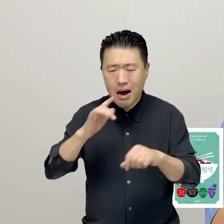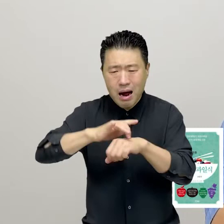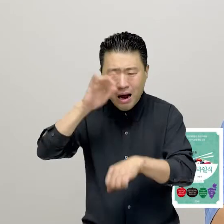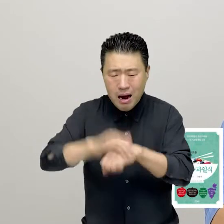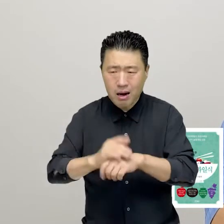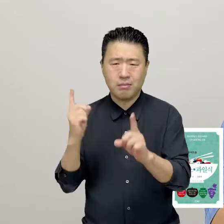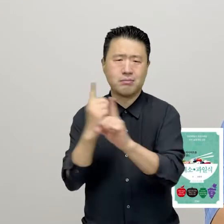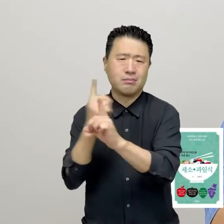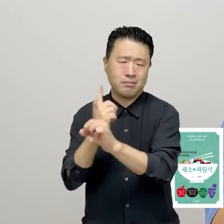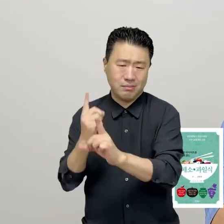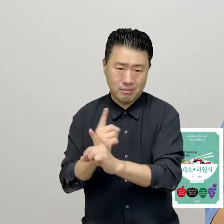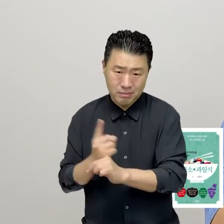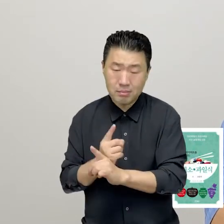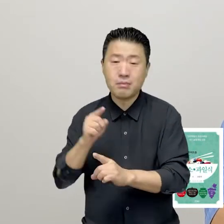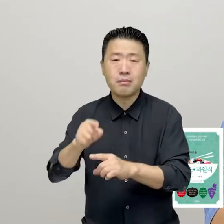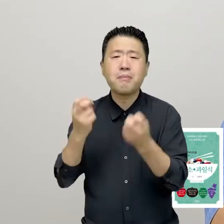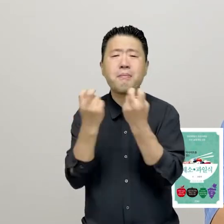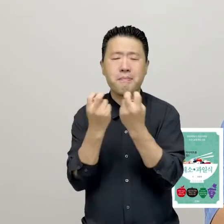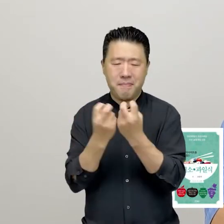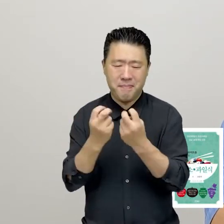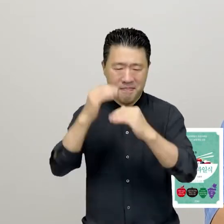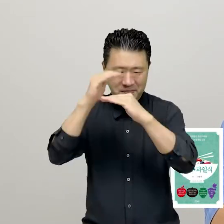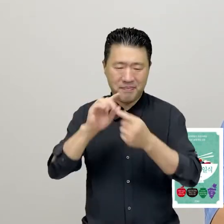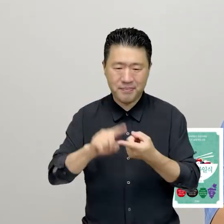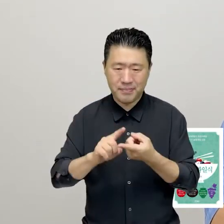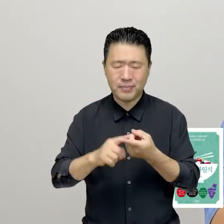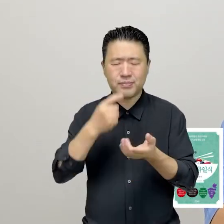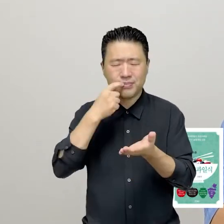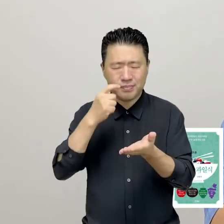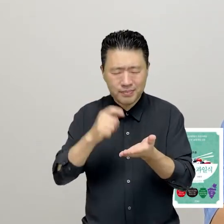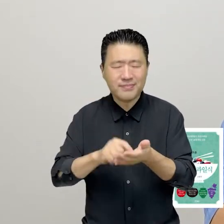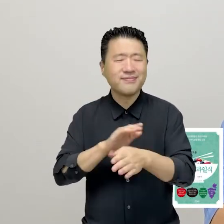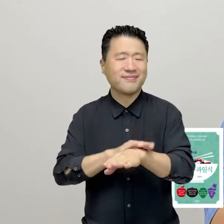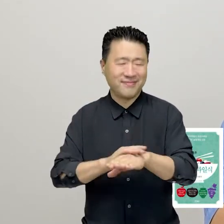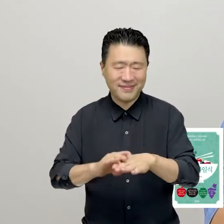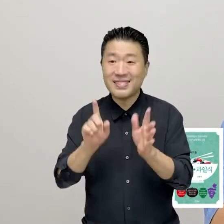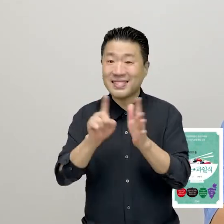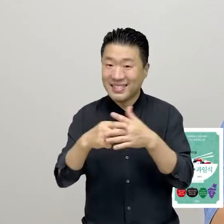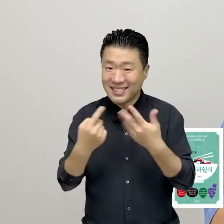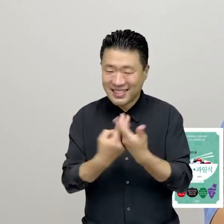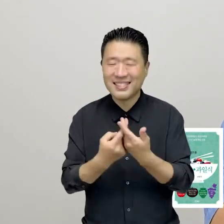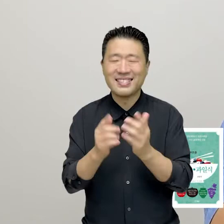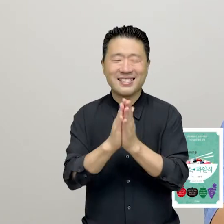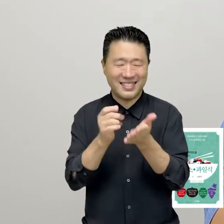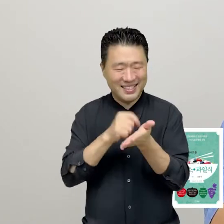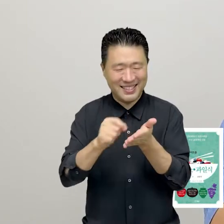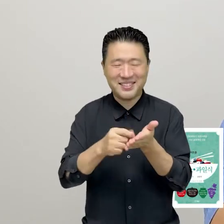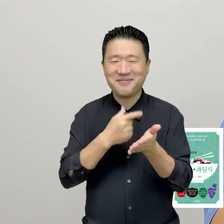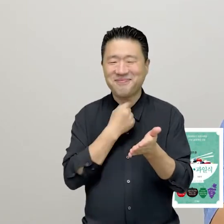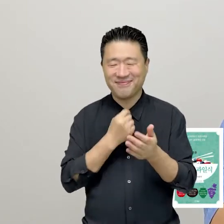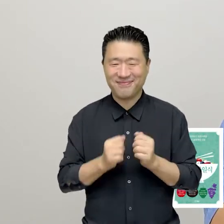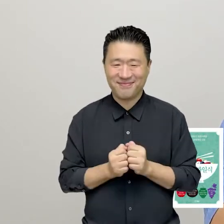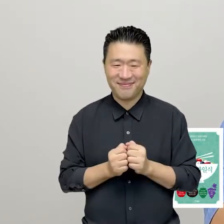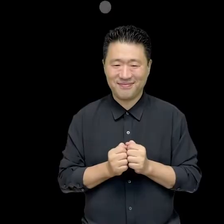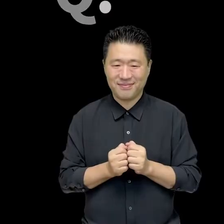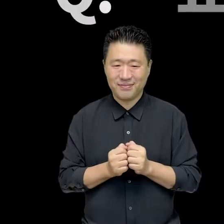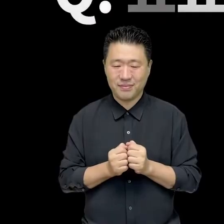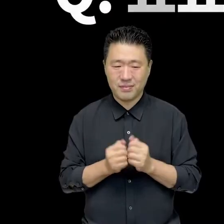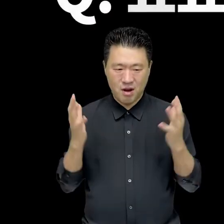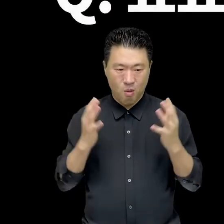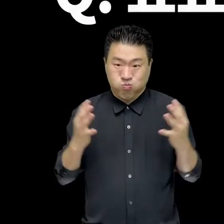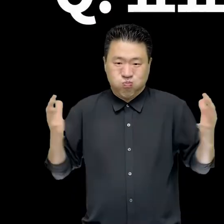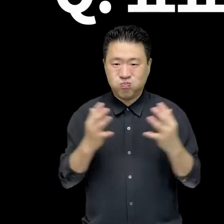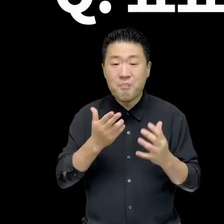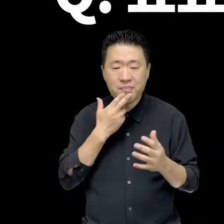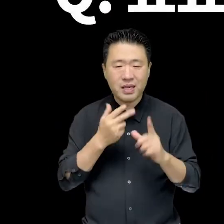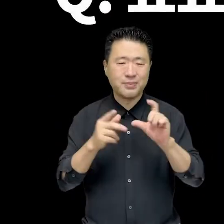식생활 습관을 개선하고 바꾸는 방법에 대한 정말 쉽게 접하고 이해할 수 있는 책을 쓰고 싶었습니다. 요요